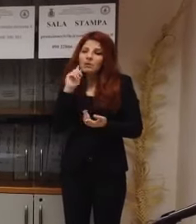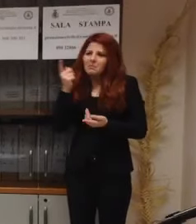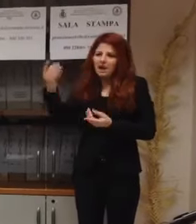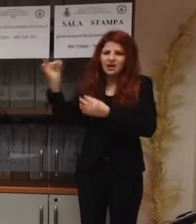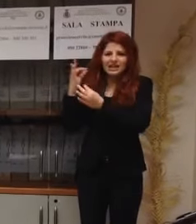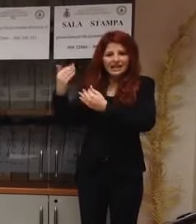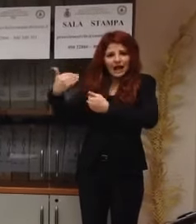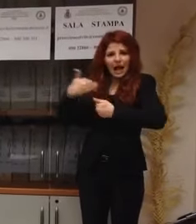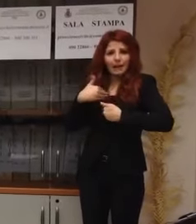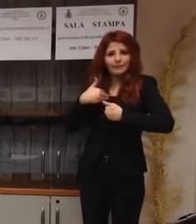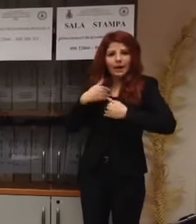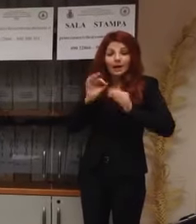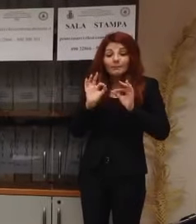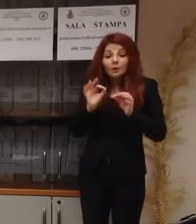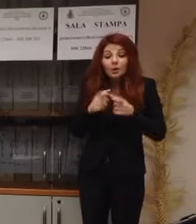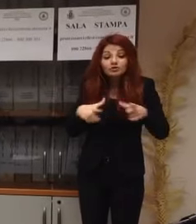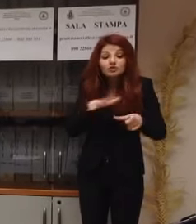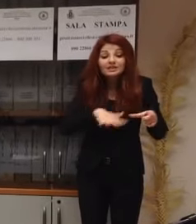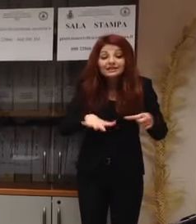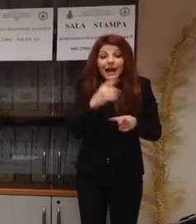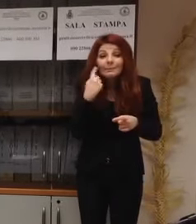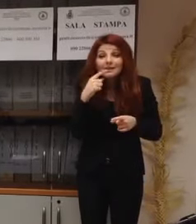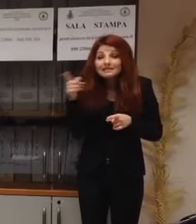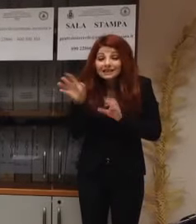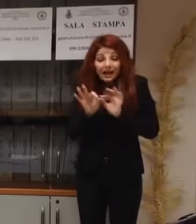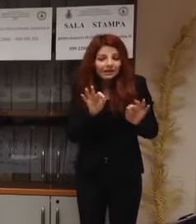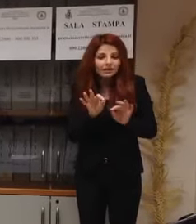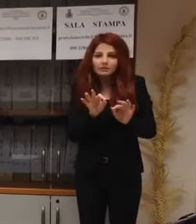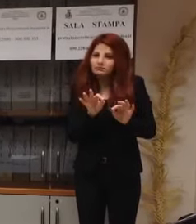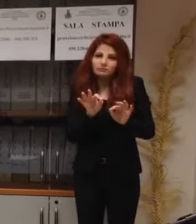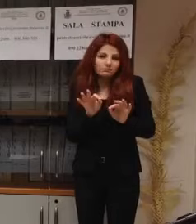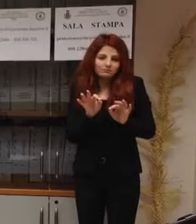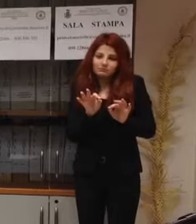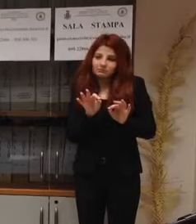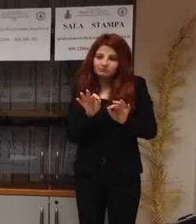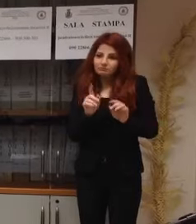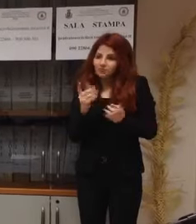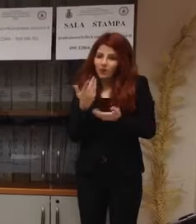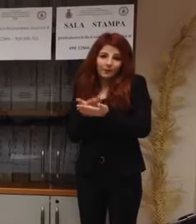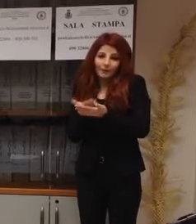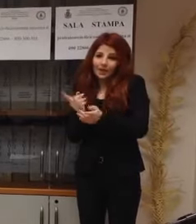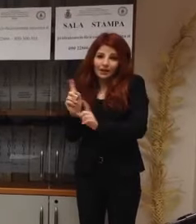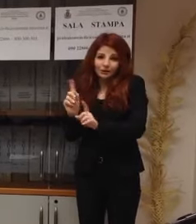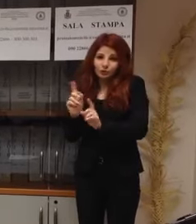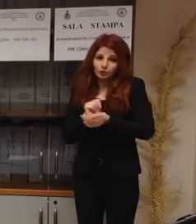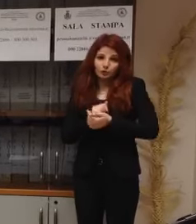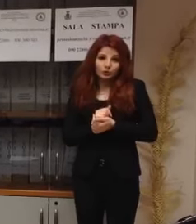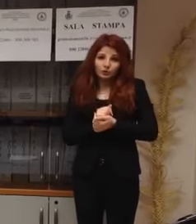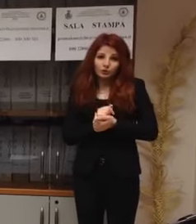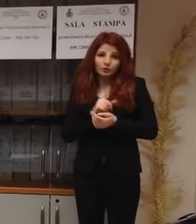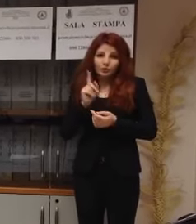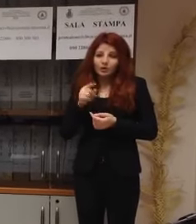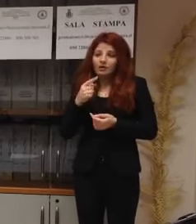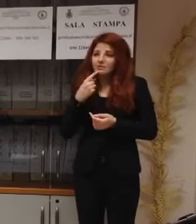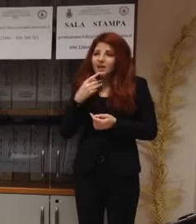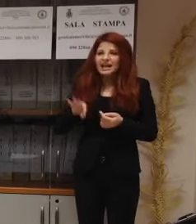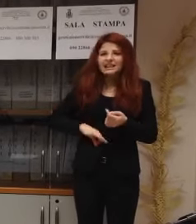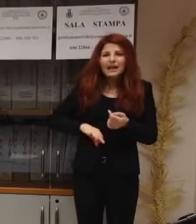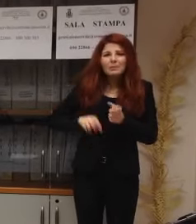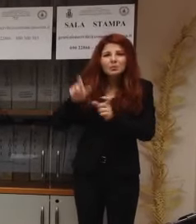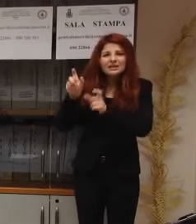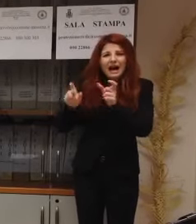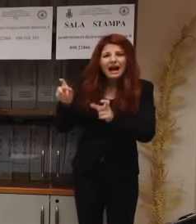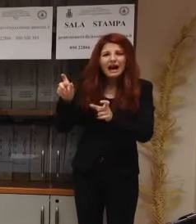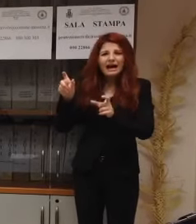vi permetto, e questo vale per tutti, anche quei deputati nazionali che hanno fatto uno sciacallaggio sulla propria città, vi dovete